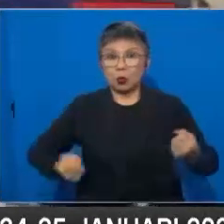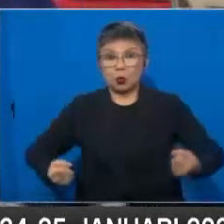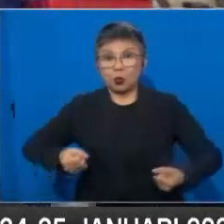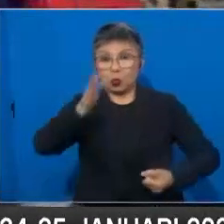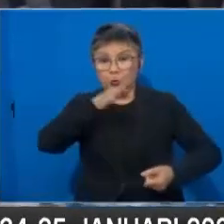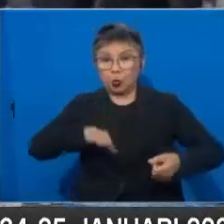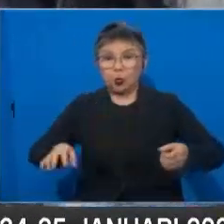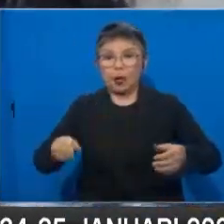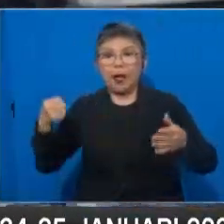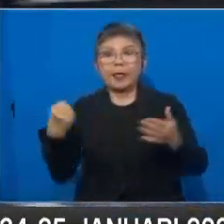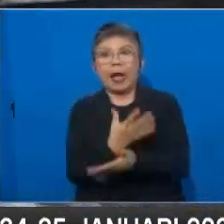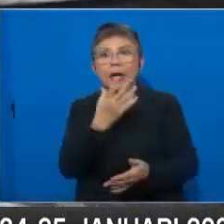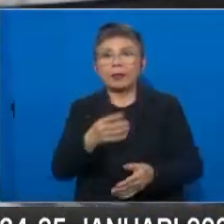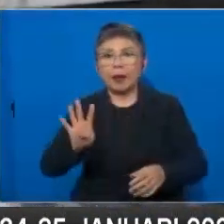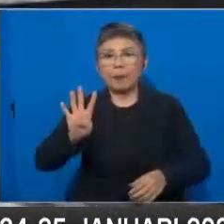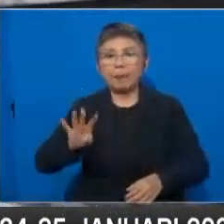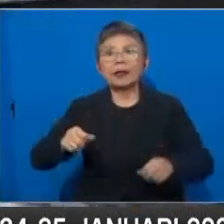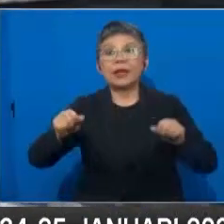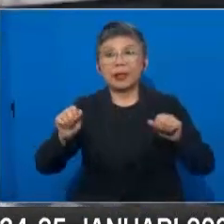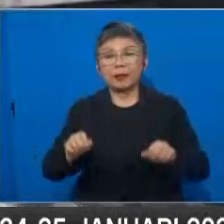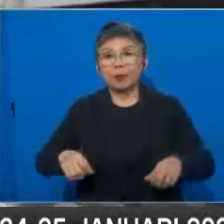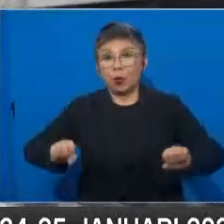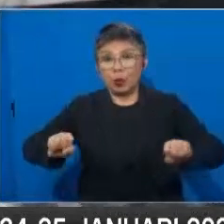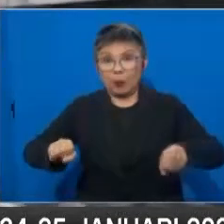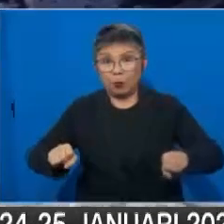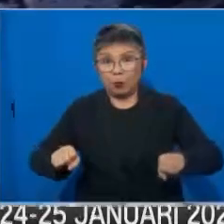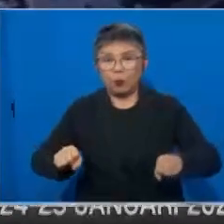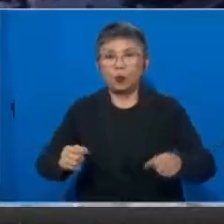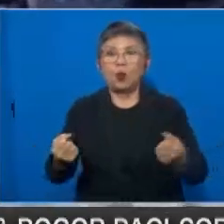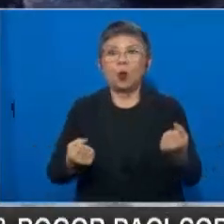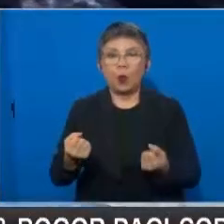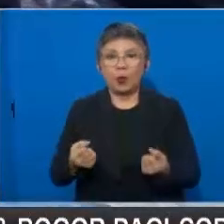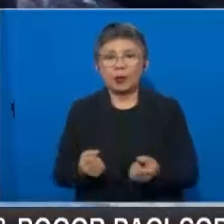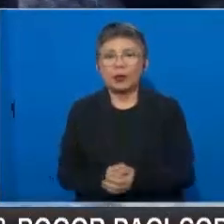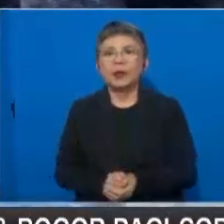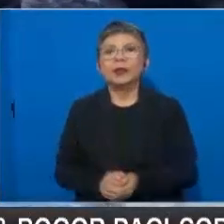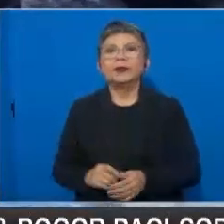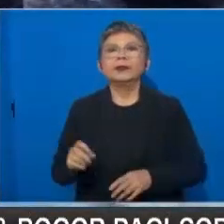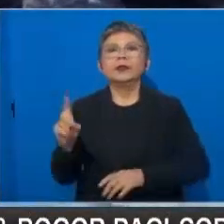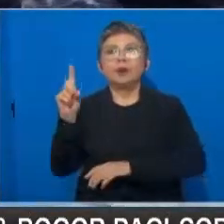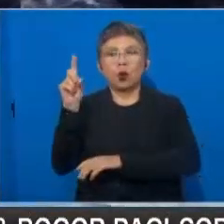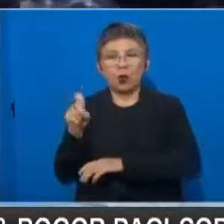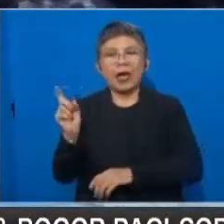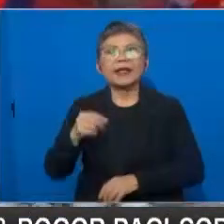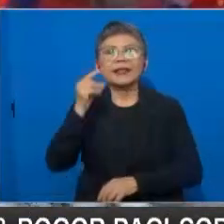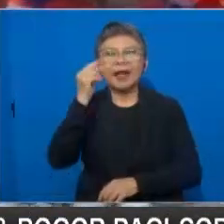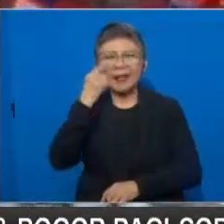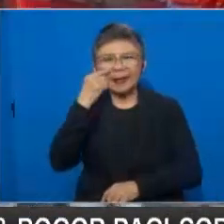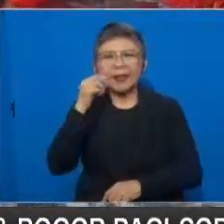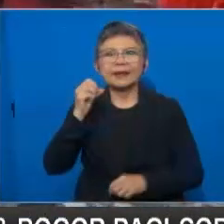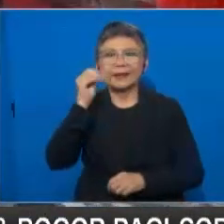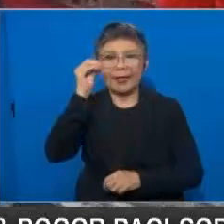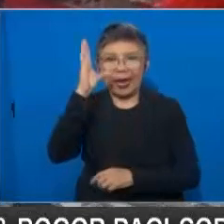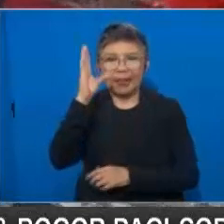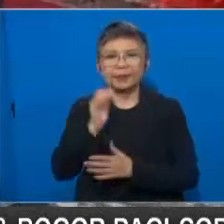air mineral menabrak kendaraan roda 4 dan sepeda motor di Jalan Raya Tugu Puncak Cisarua Bogor, Jawa Barat pada Selasa siang. Menurut